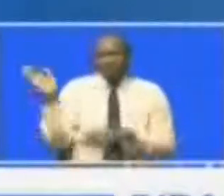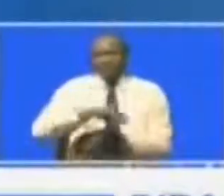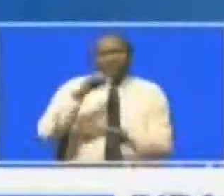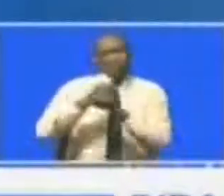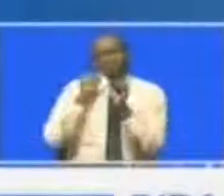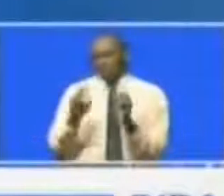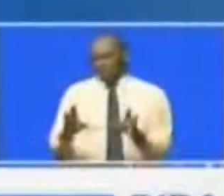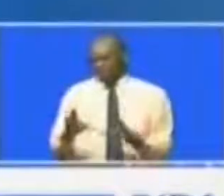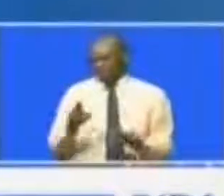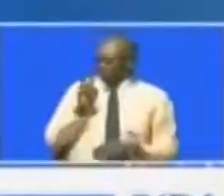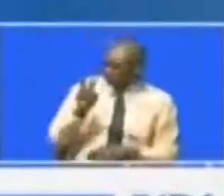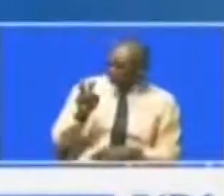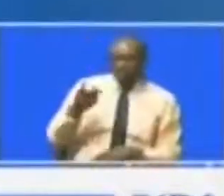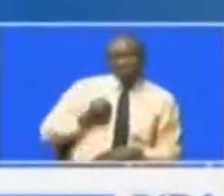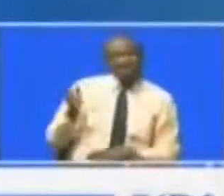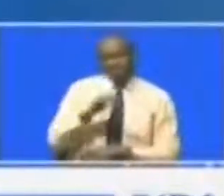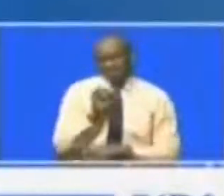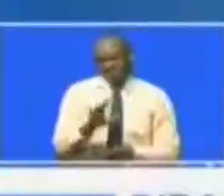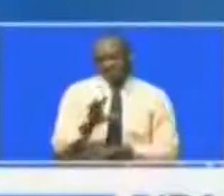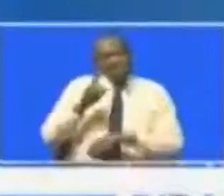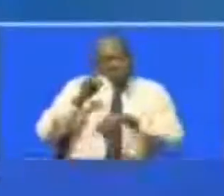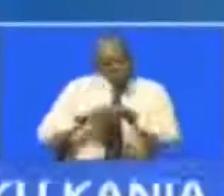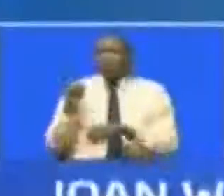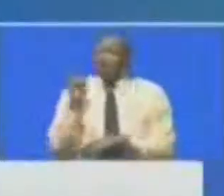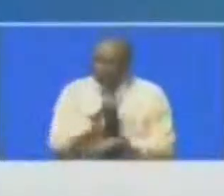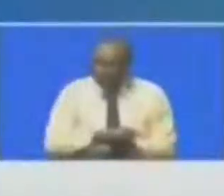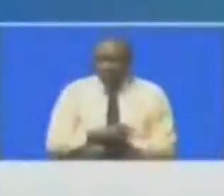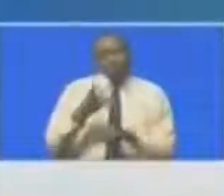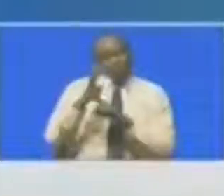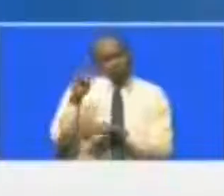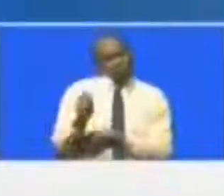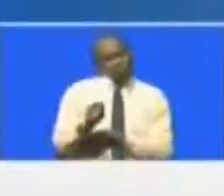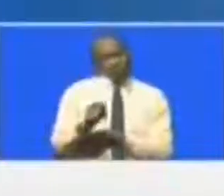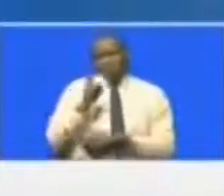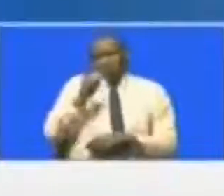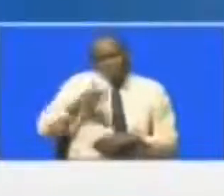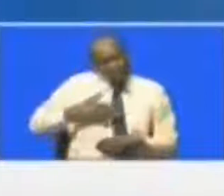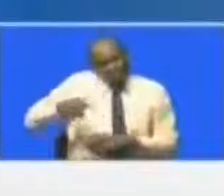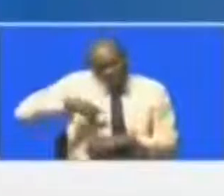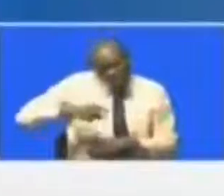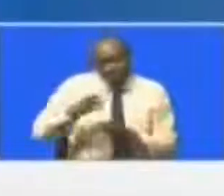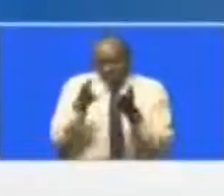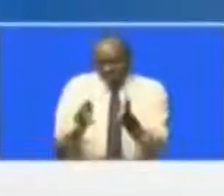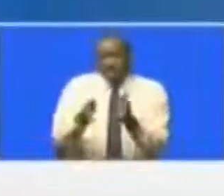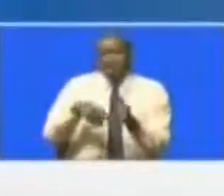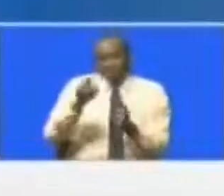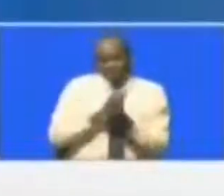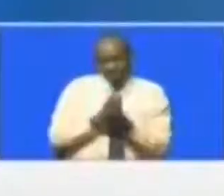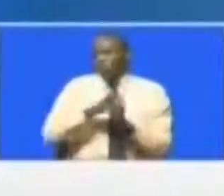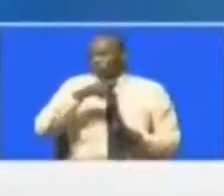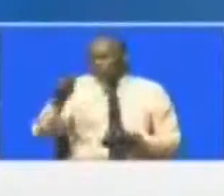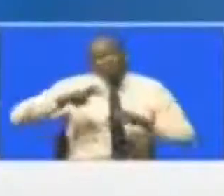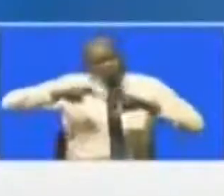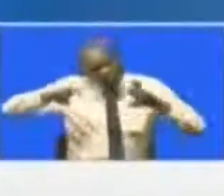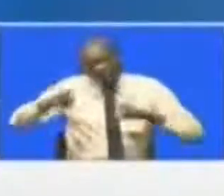tulipokuwa tunafungua shule. Na tulipomaliza kidato cha nne, mmoja wetu ambaye hayuko hapa anaitwa Ven, akaenda